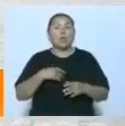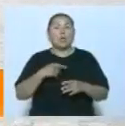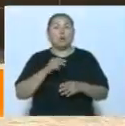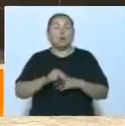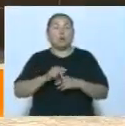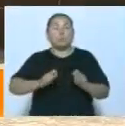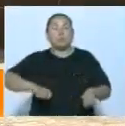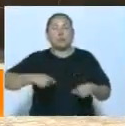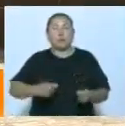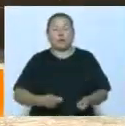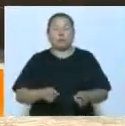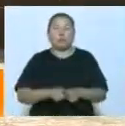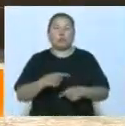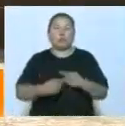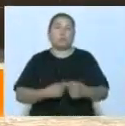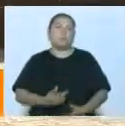учащимся.